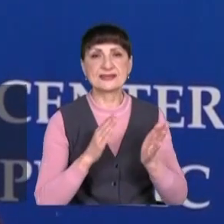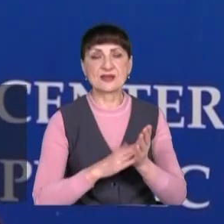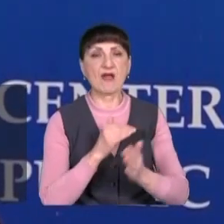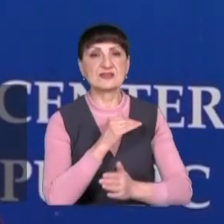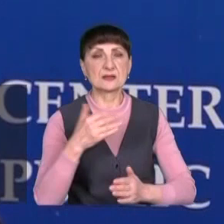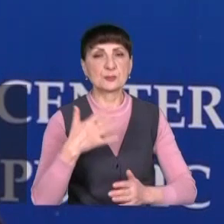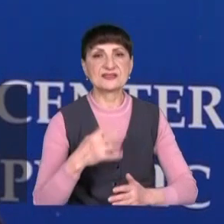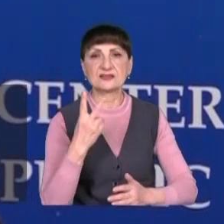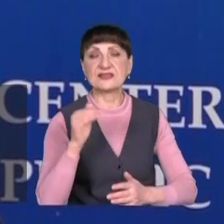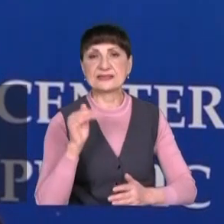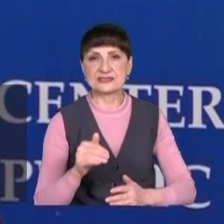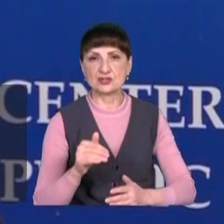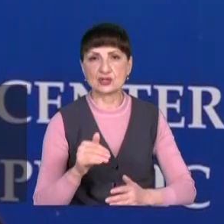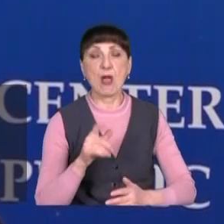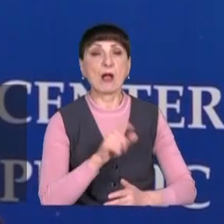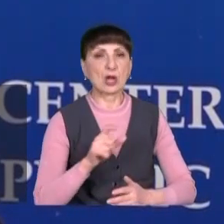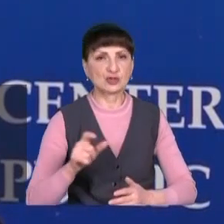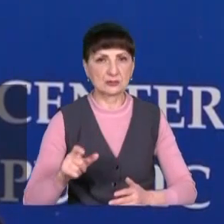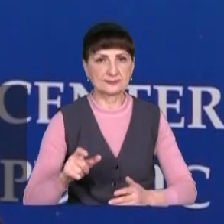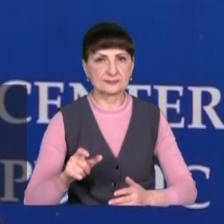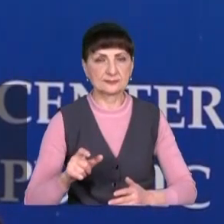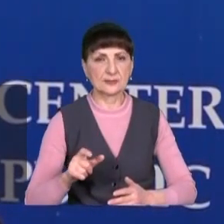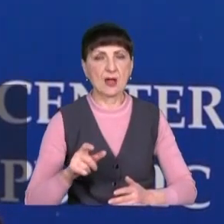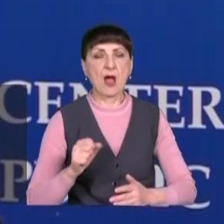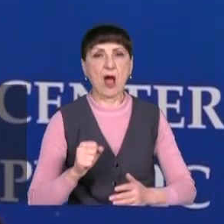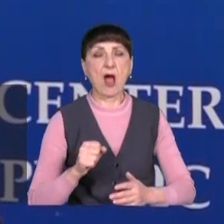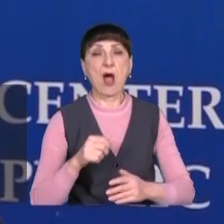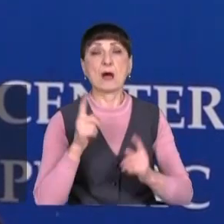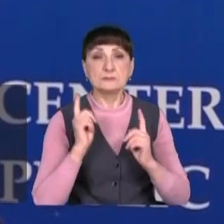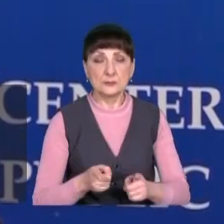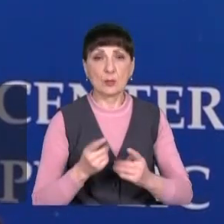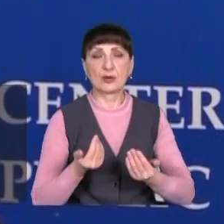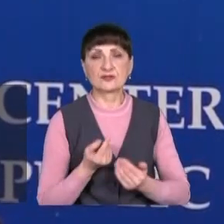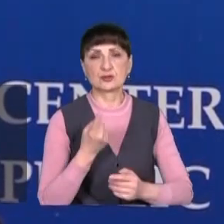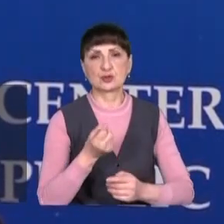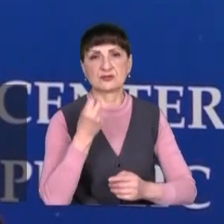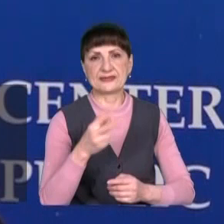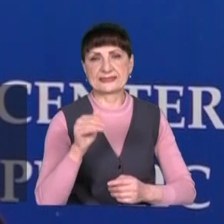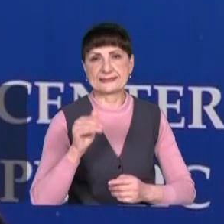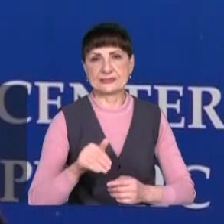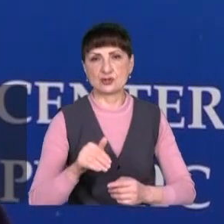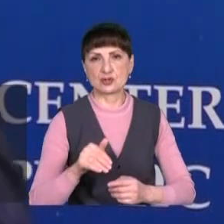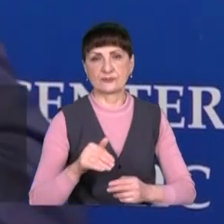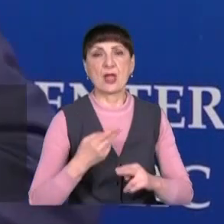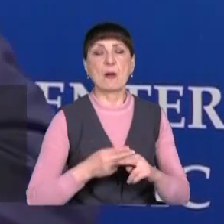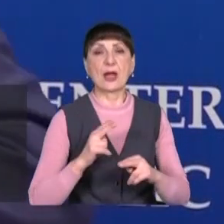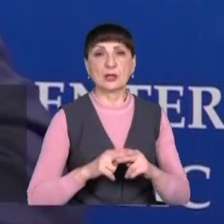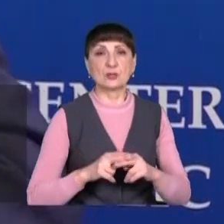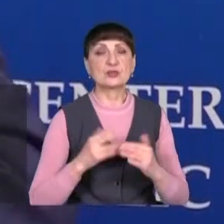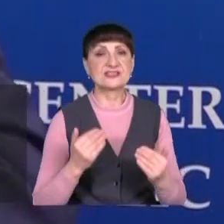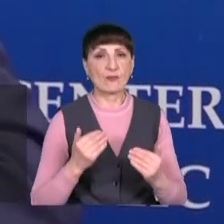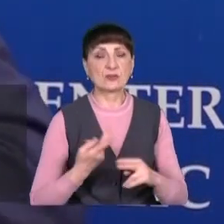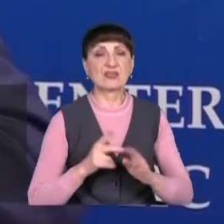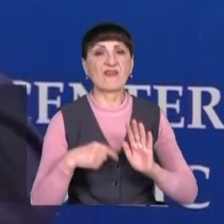официально 52 тысячи горожан. На де-факто проживает 112 тысяч. Поэтому сегодня